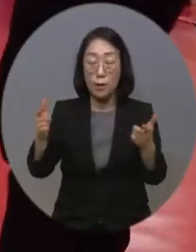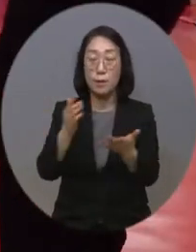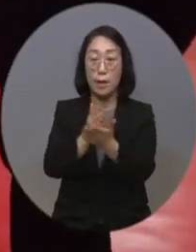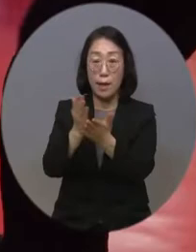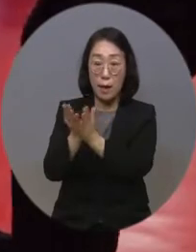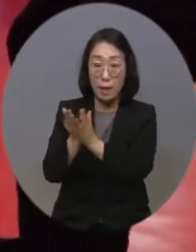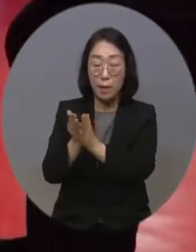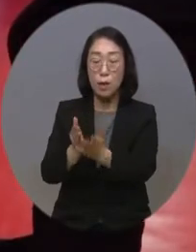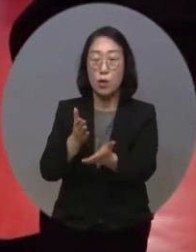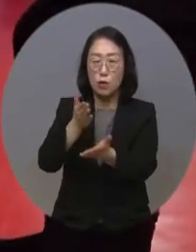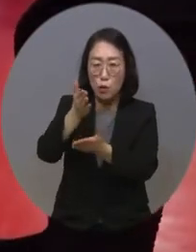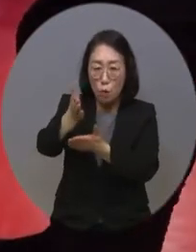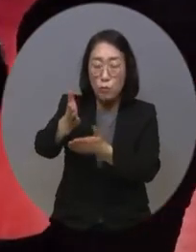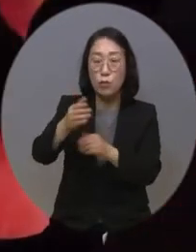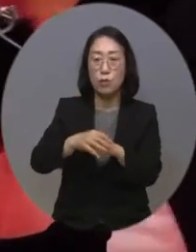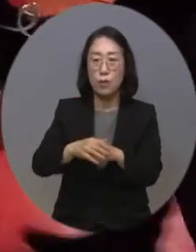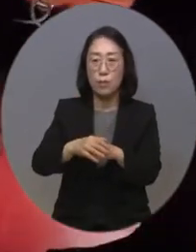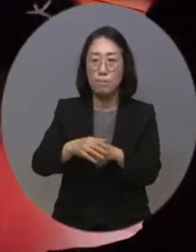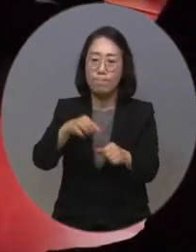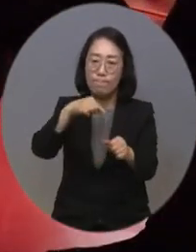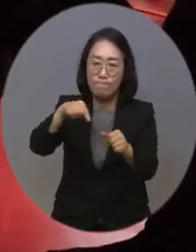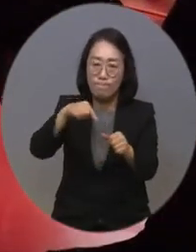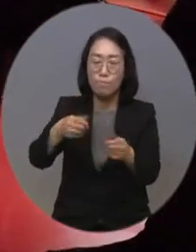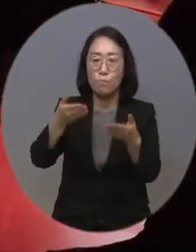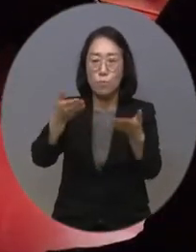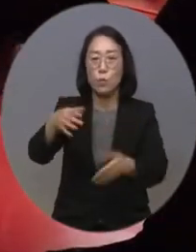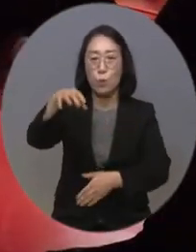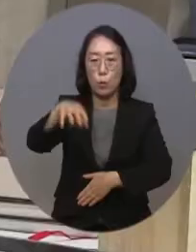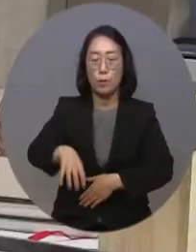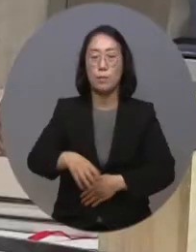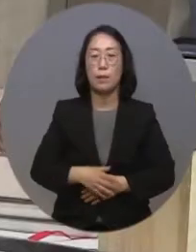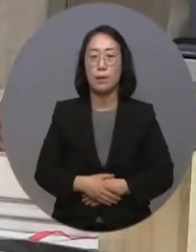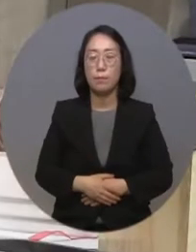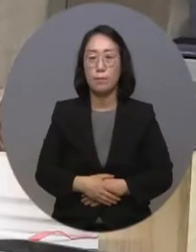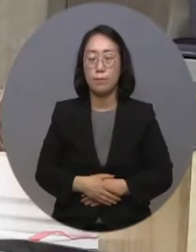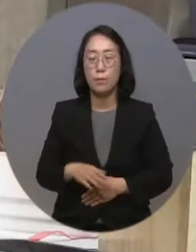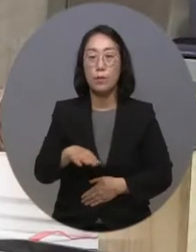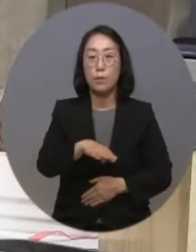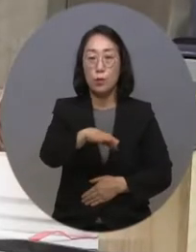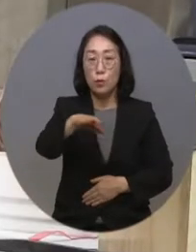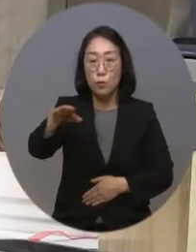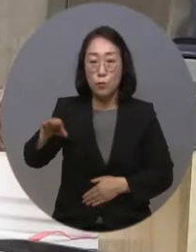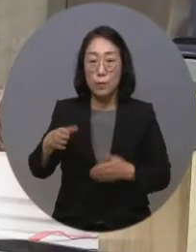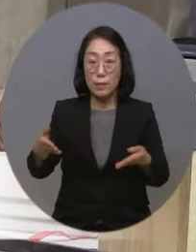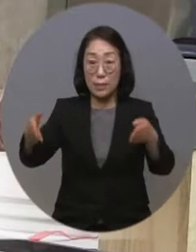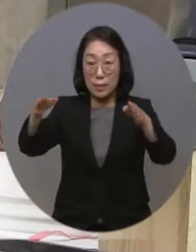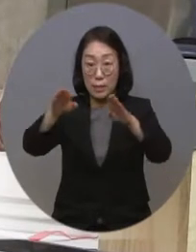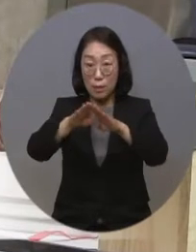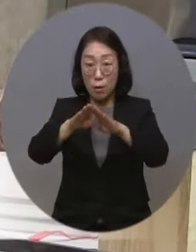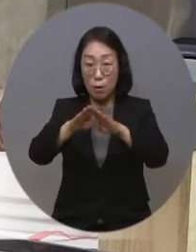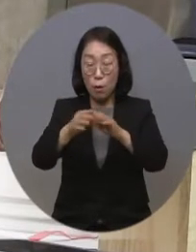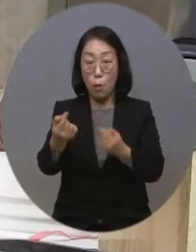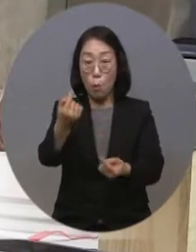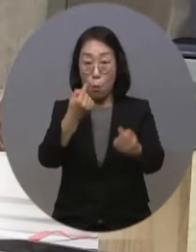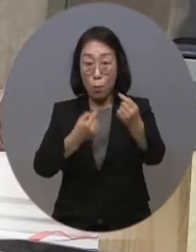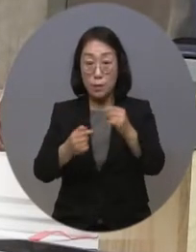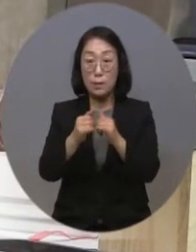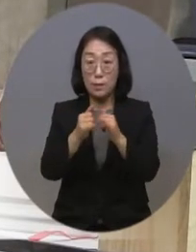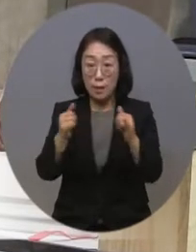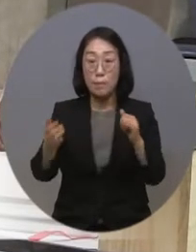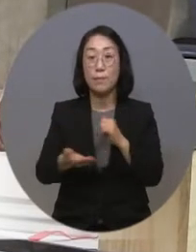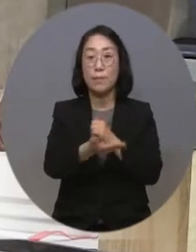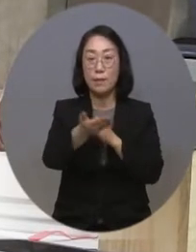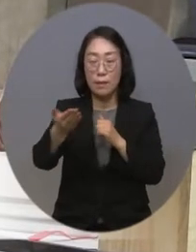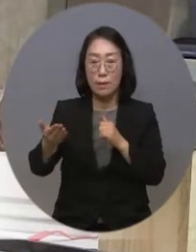다양하고 전문적인 재활 운동 치료를 진행하고 있습니다. 저희 시설 입소하신 이용자분들이